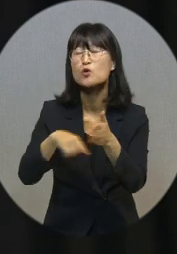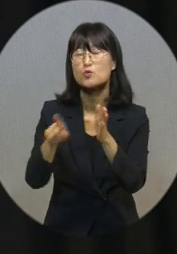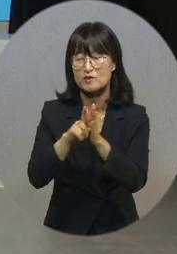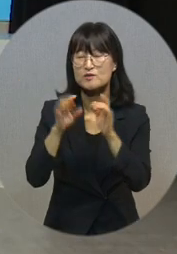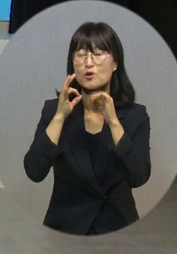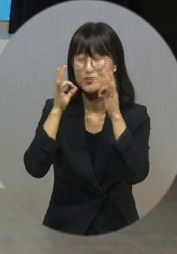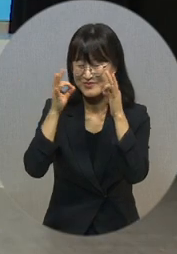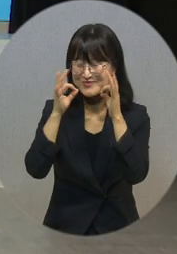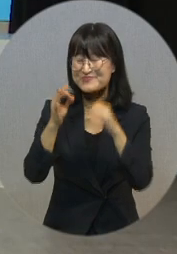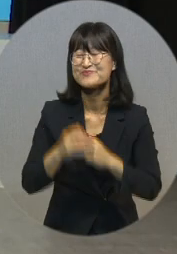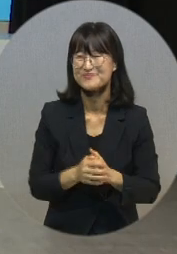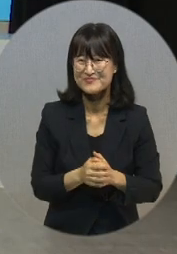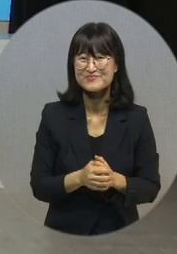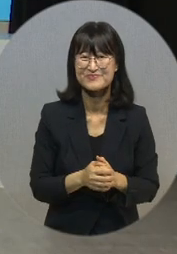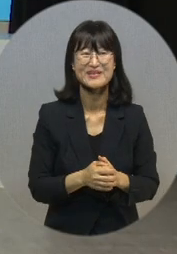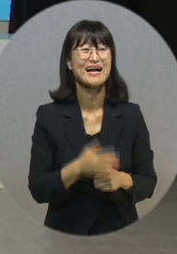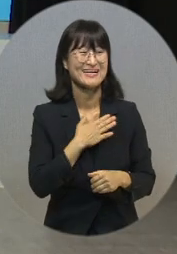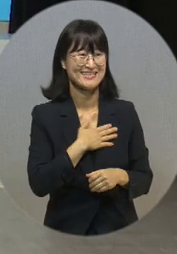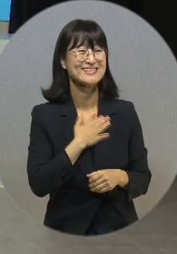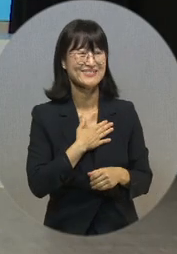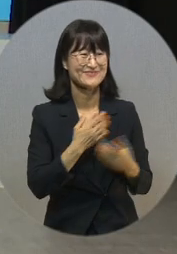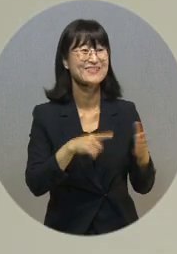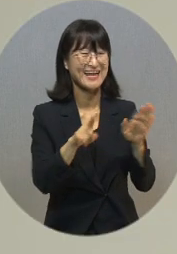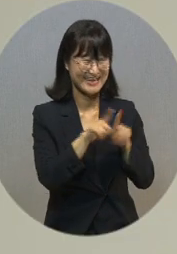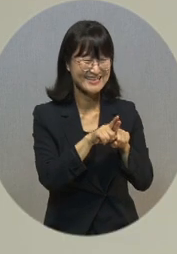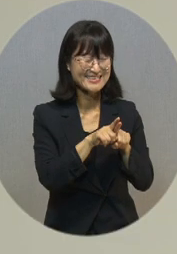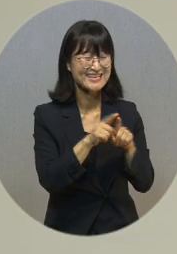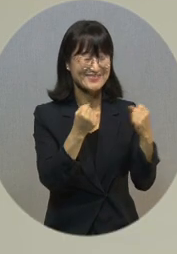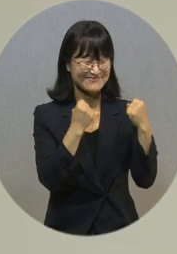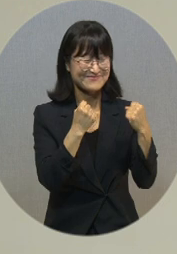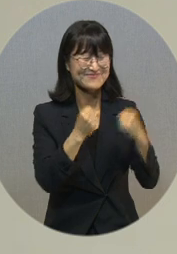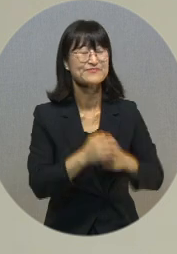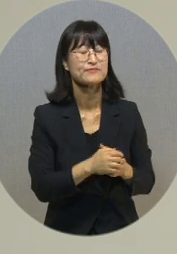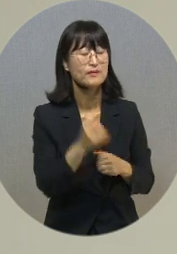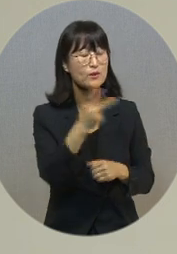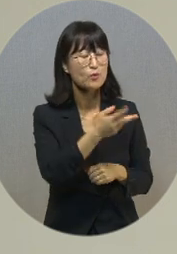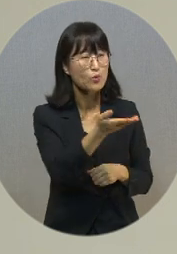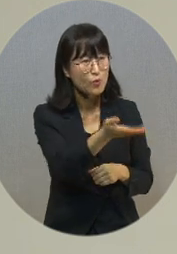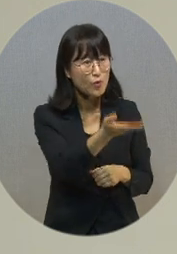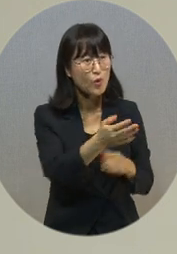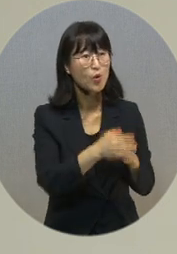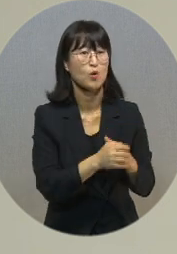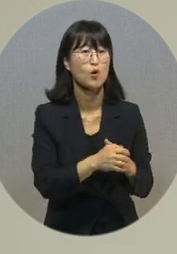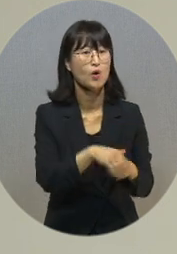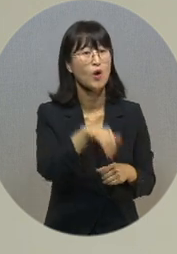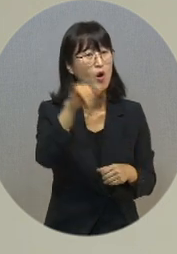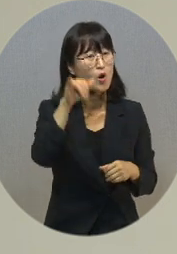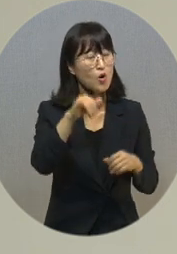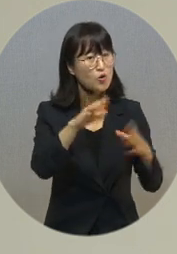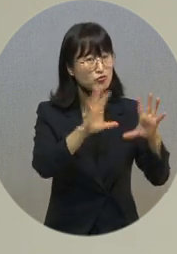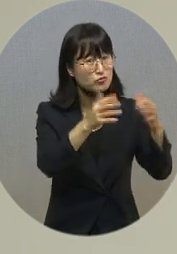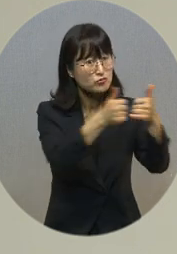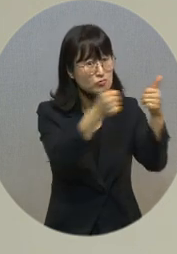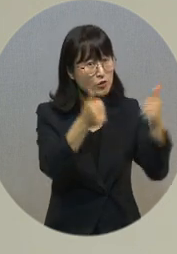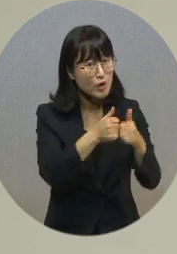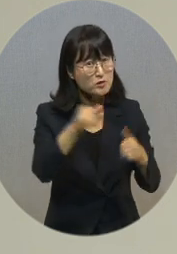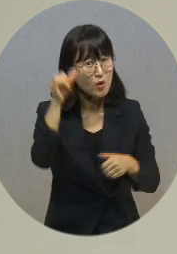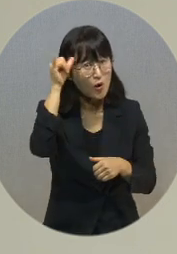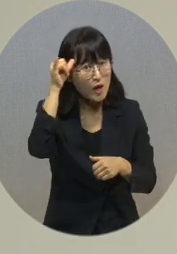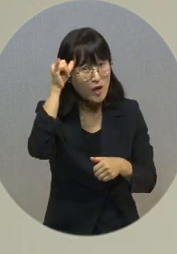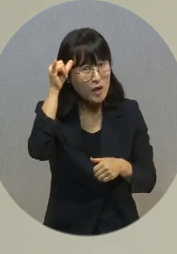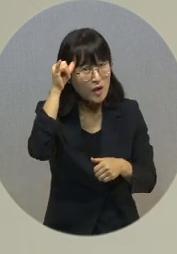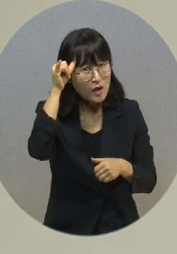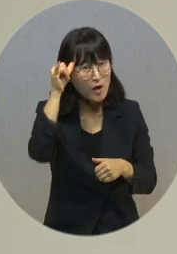해보고자 합니다. 네. 그래요. 저희들도 함께 응원하겠습니다. 네, 감사합니다. 네. 그리고 의원님, 보니까 국회에서 AI와 우리의 미래 또 공동대표를